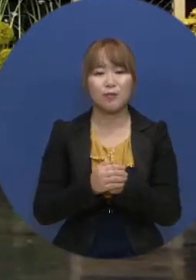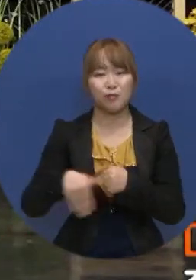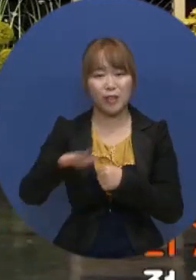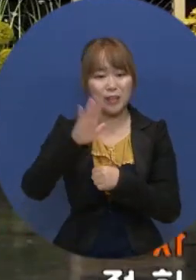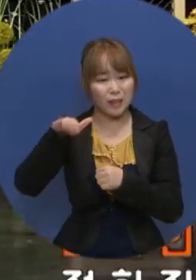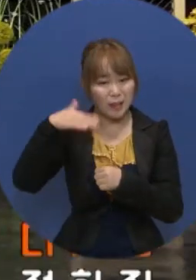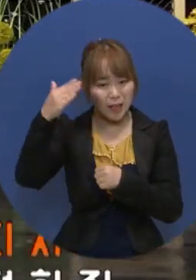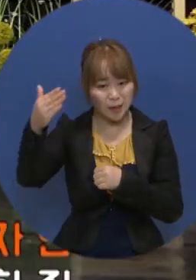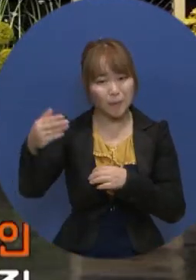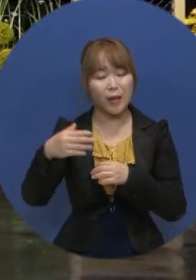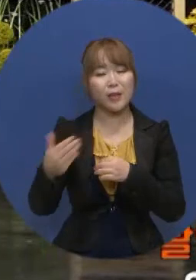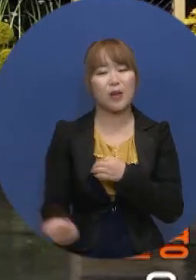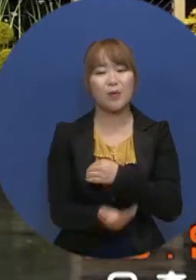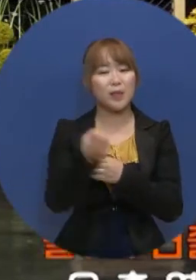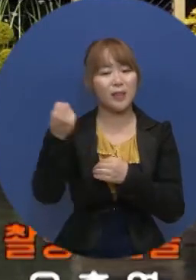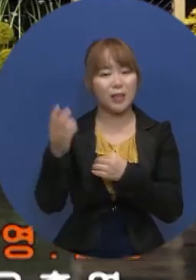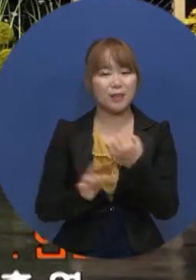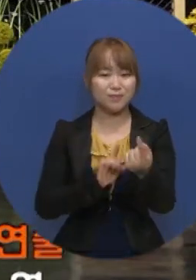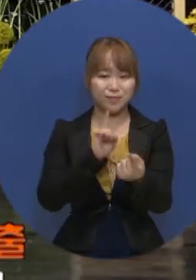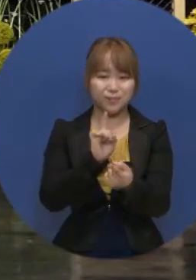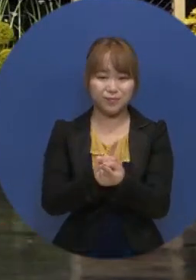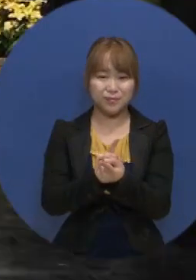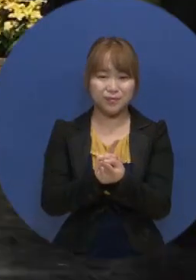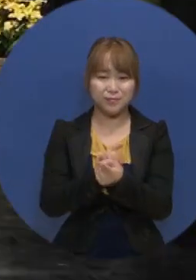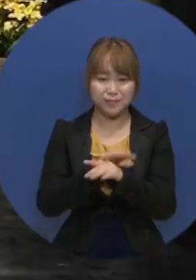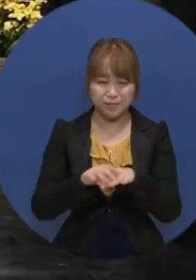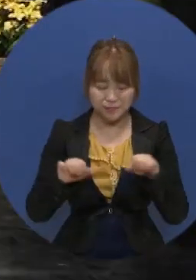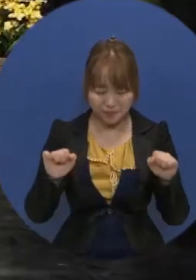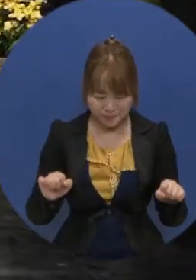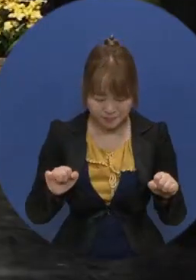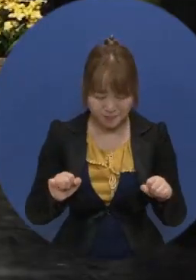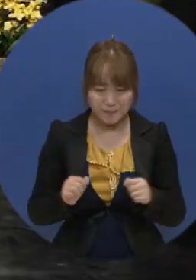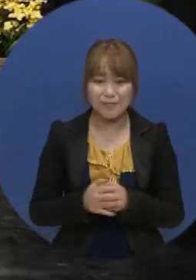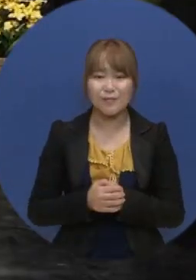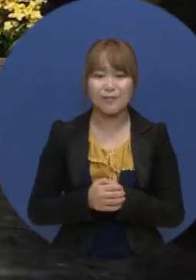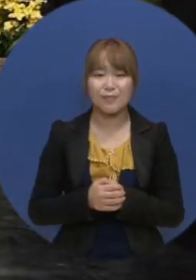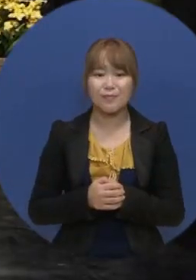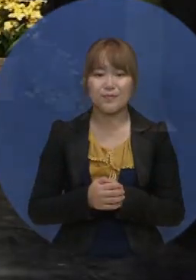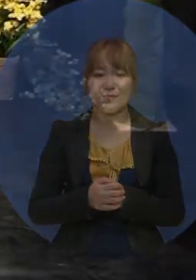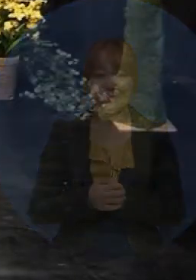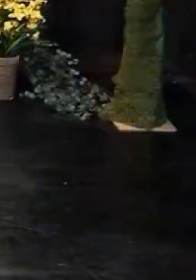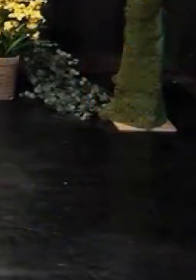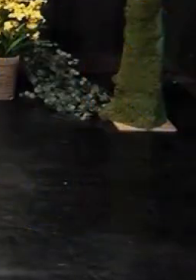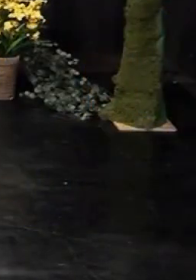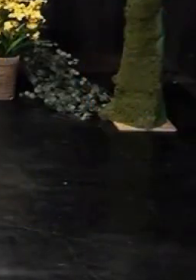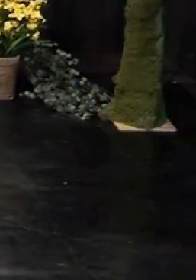저희는 다음 이 시간에 여러분들을 다시 한번 찾아뵙겠습니다. 진심으로 감사드립니다.